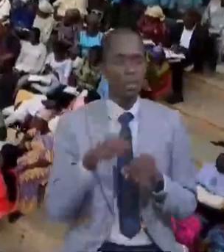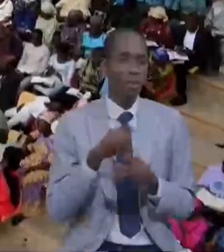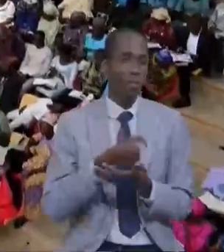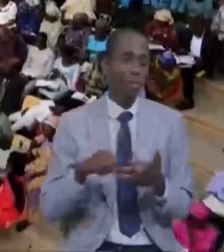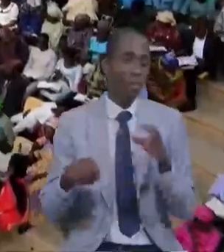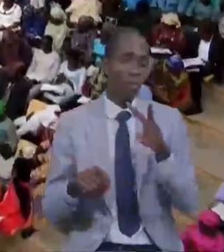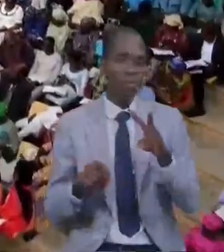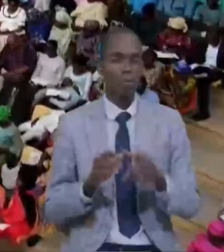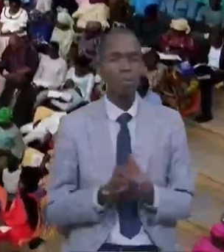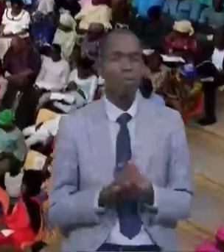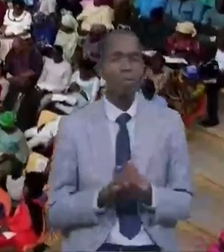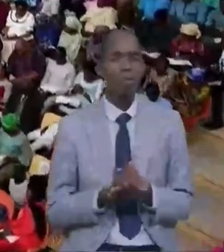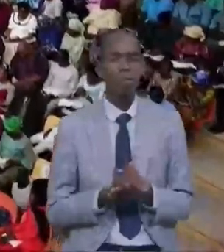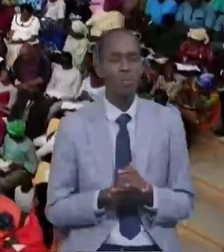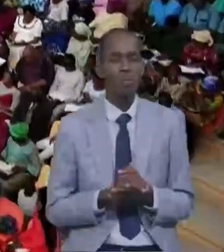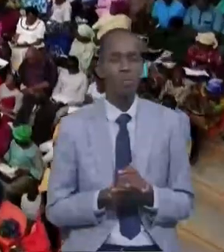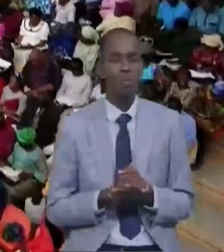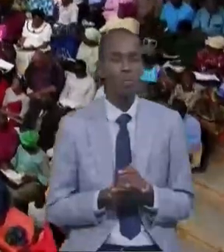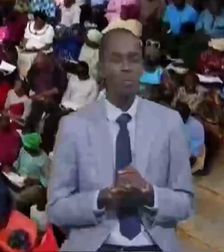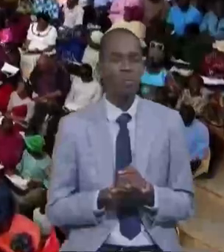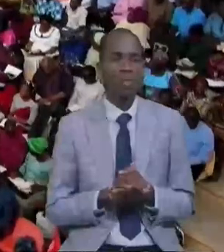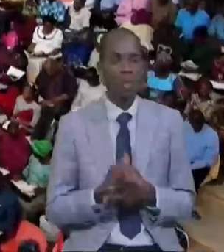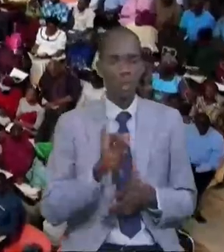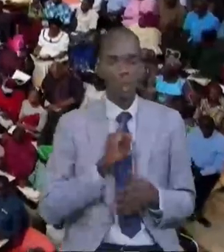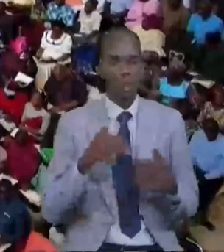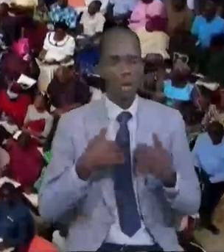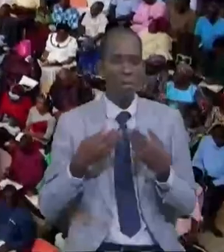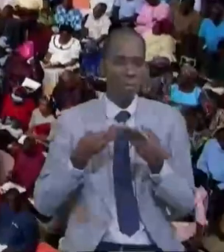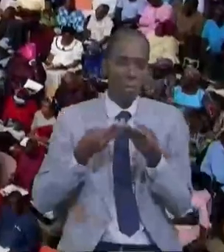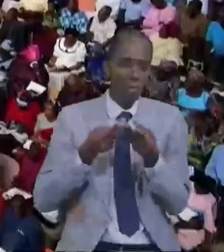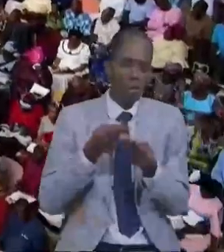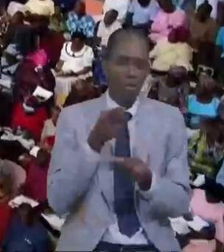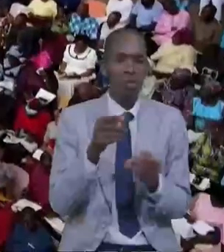non de la nourriture solide, car